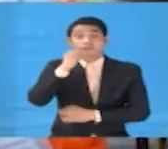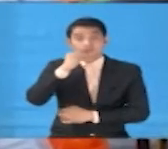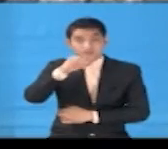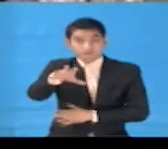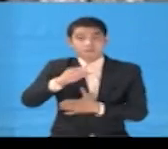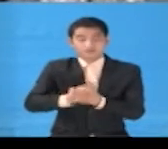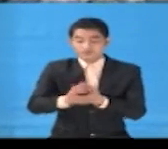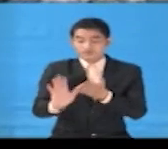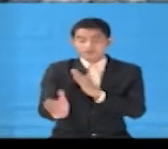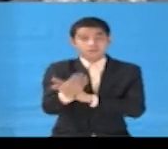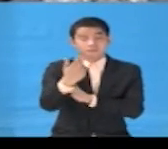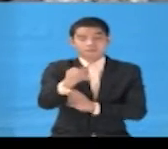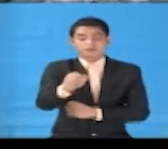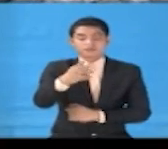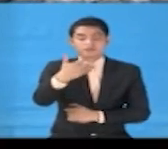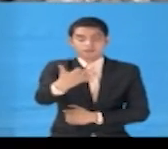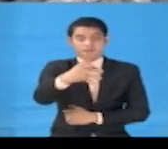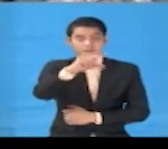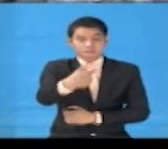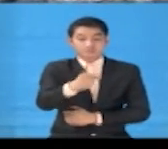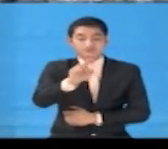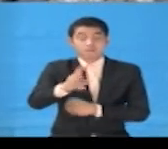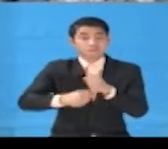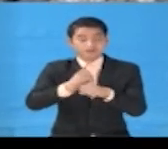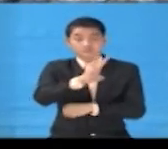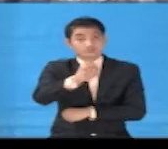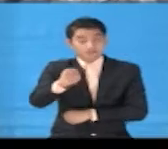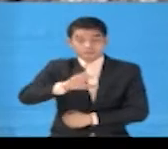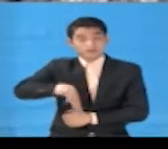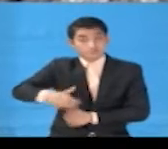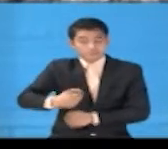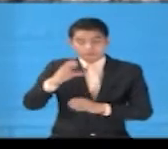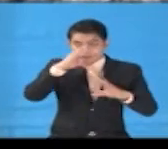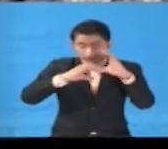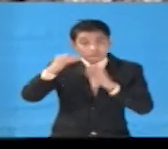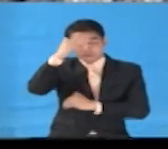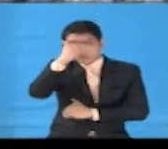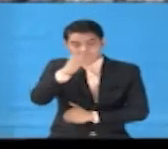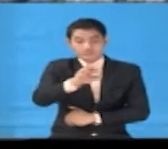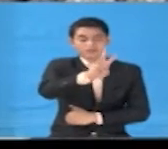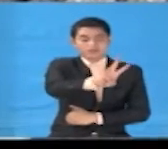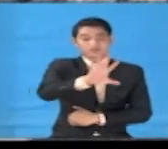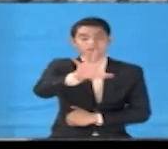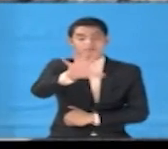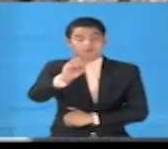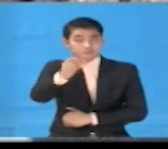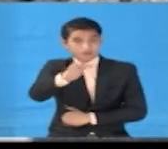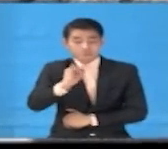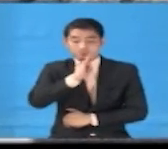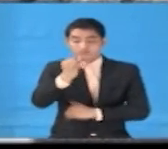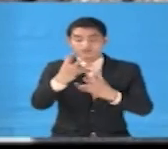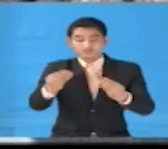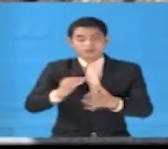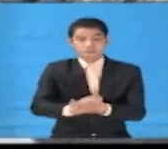កត្រឹមចាប់ព្រឹកថ្ងៃទី8ខែធ្នូនេះនៅកម្ពុជារកឃើញអ្នកឆ្លងកូវីដ19ចំនួន350នាក់នៅក្នុងនោះជាសះ